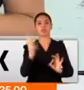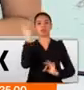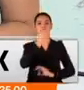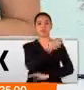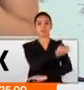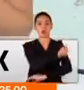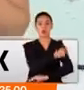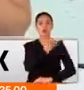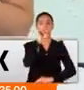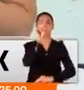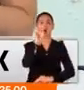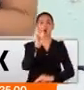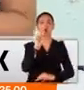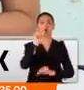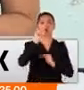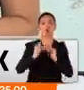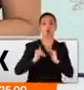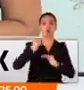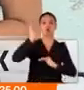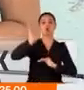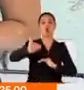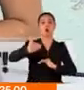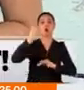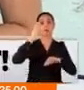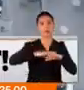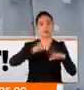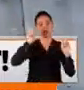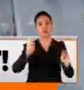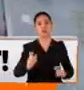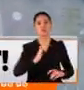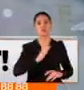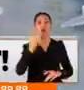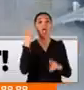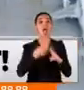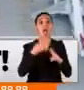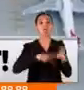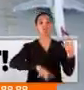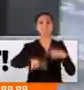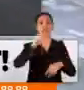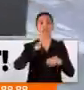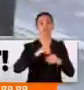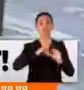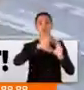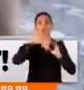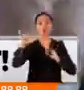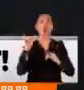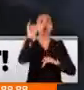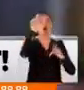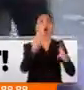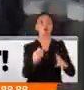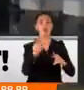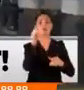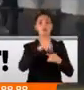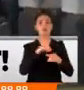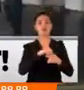aşıyı 14 gün geçtikten sonra o limit olmadığı sürece yaptırmak zorundasınız. Acil seyahatler içinse otogarda, havalimanlarında olduğu